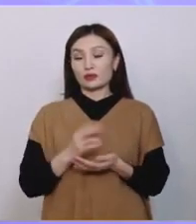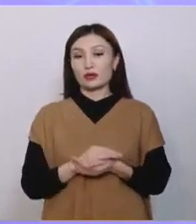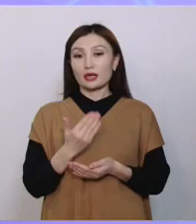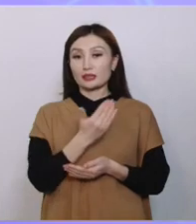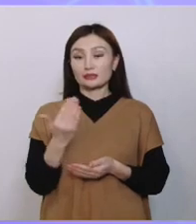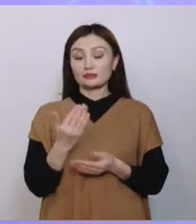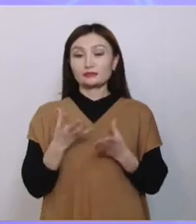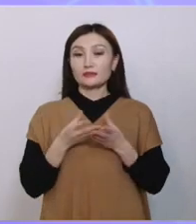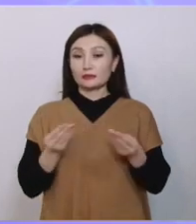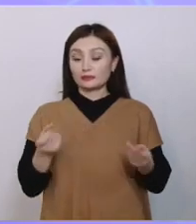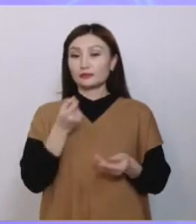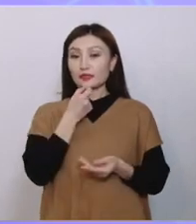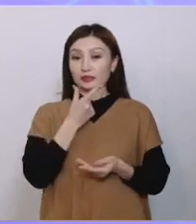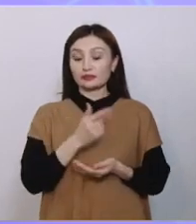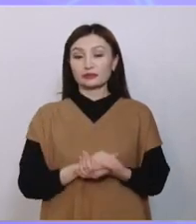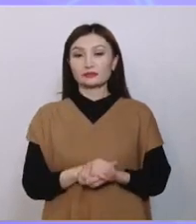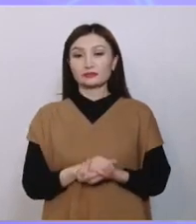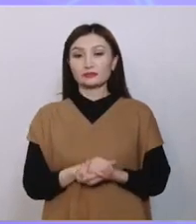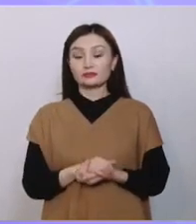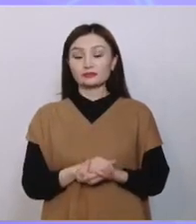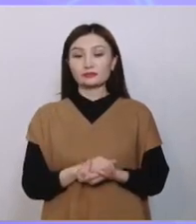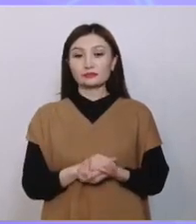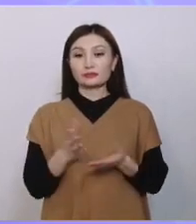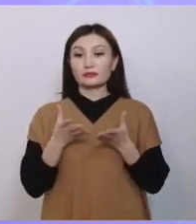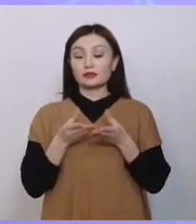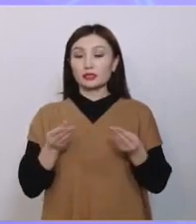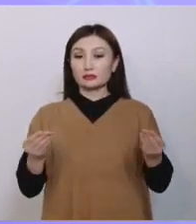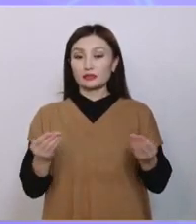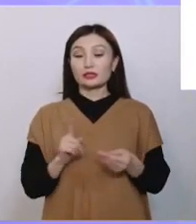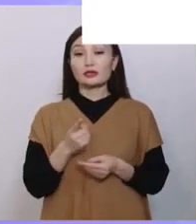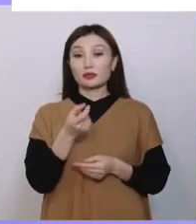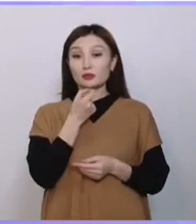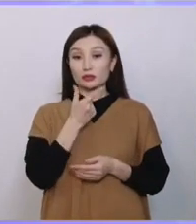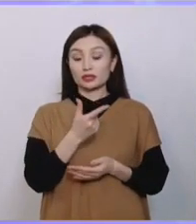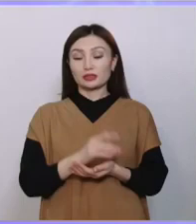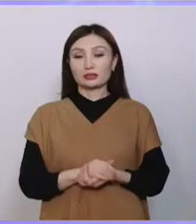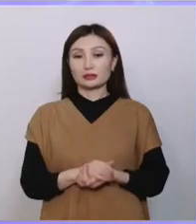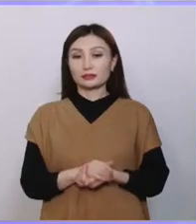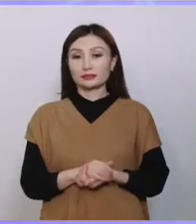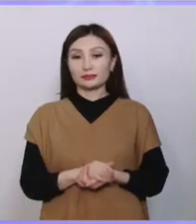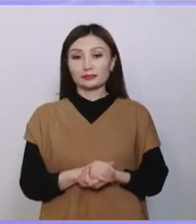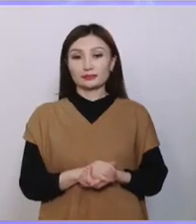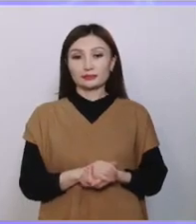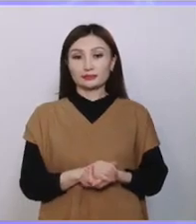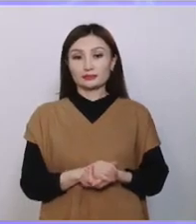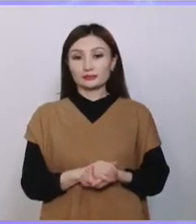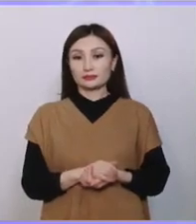Сілерге жаз мезгілі жағауы? Жаз мезгілі емне үчін жағат?